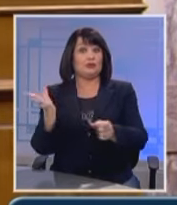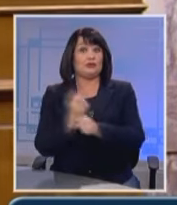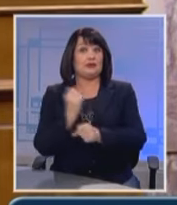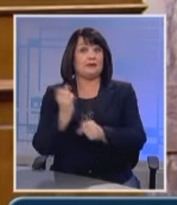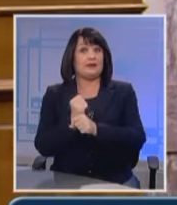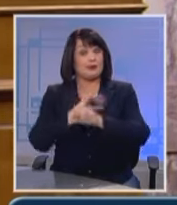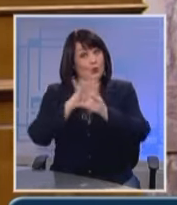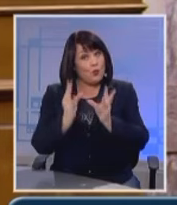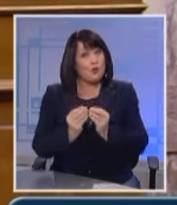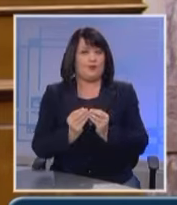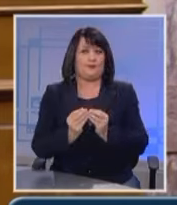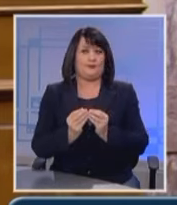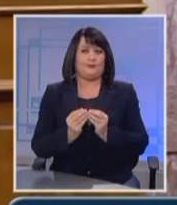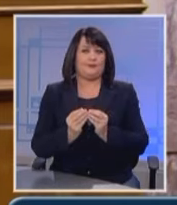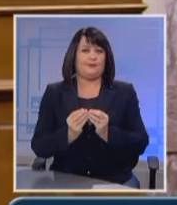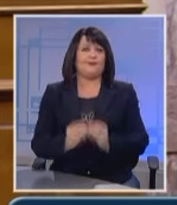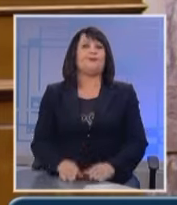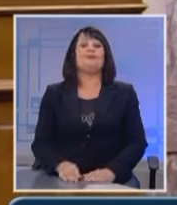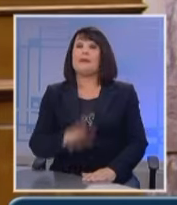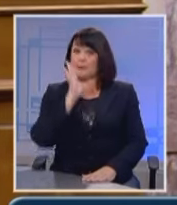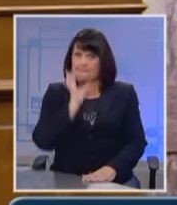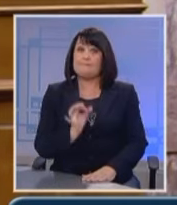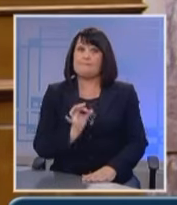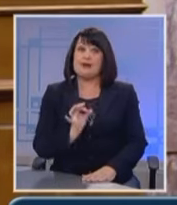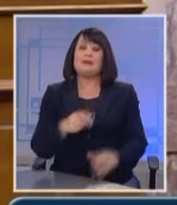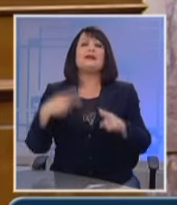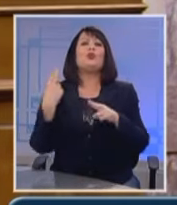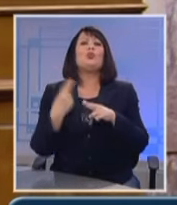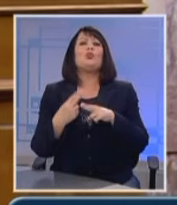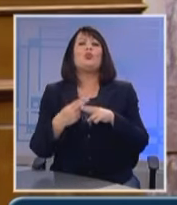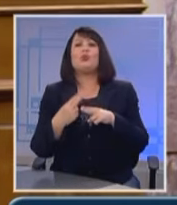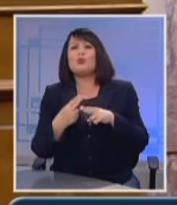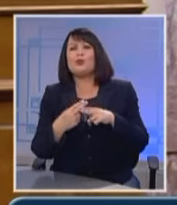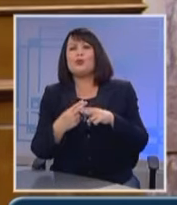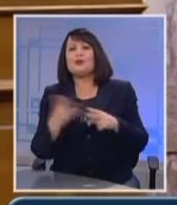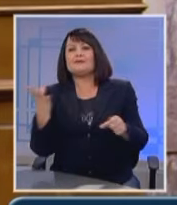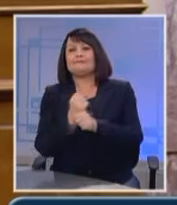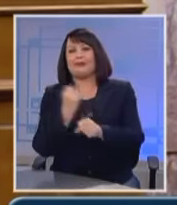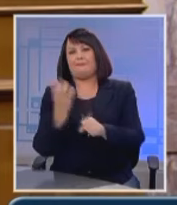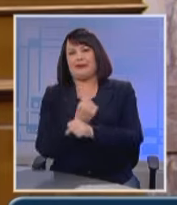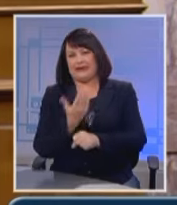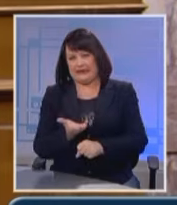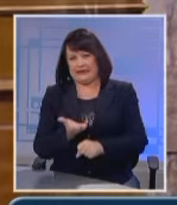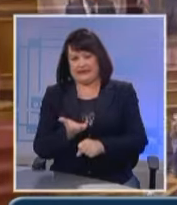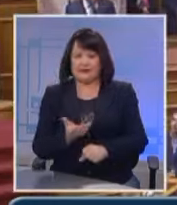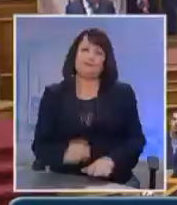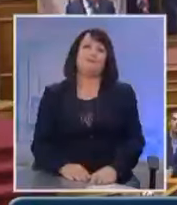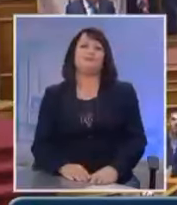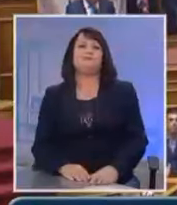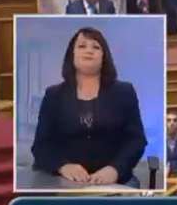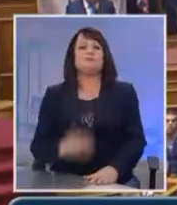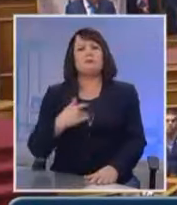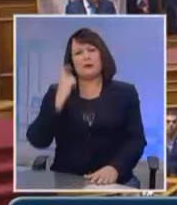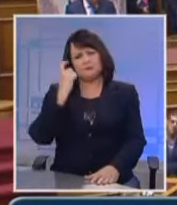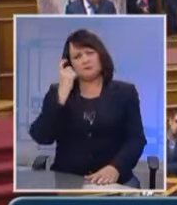που επιτύχατε. Ήταν πραγματικά κορυφαία η επιτυχία. Αν συλλογιστεί